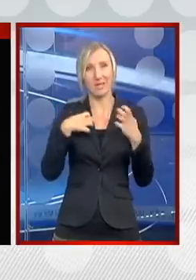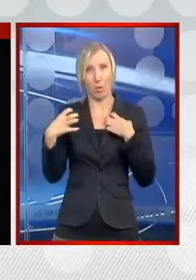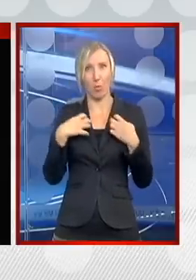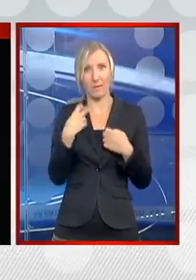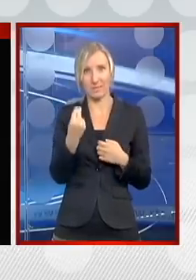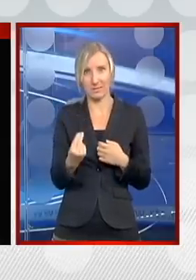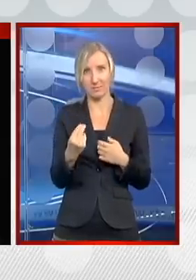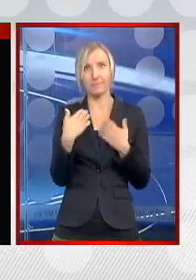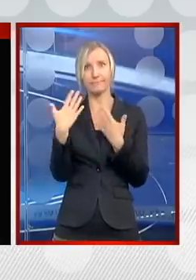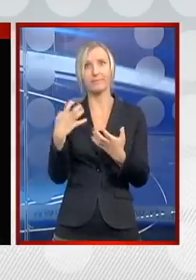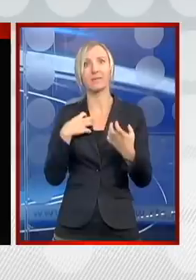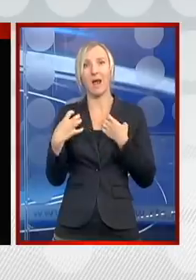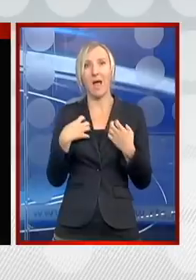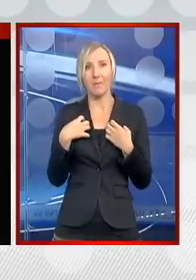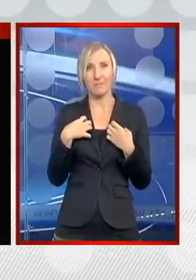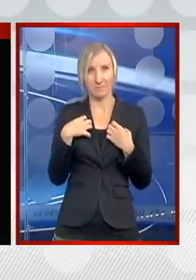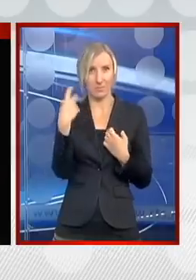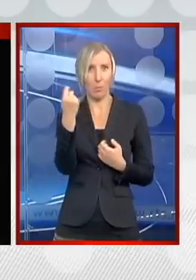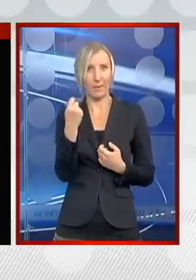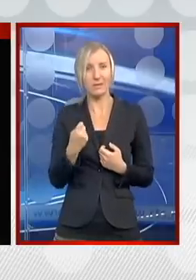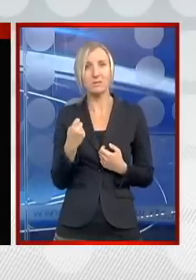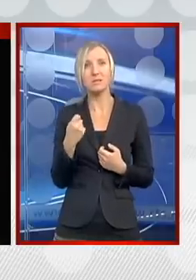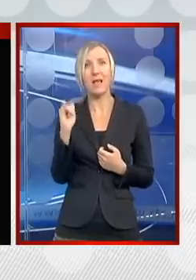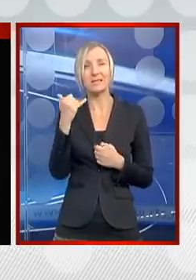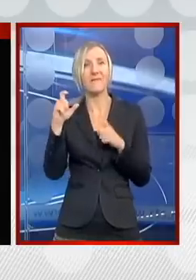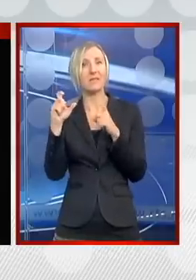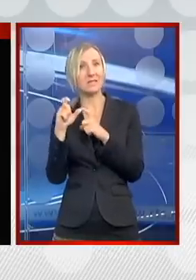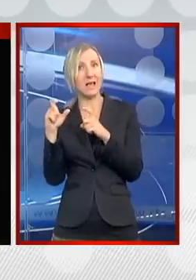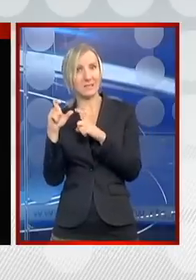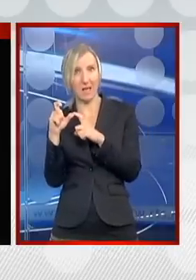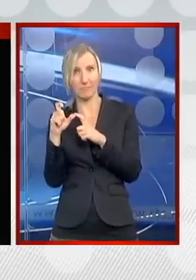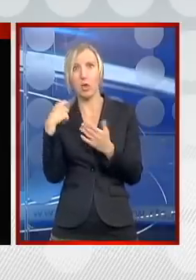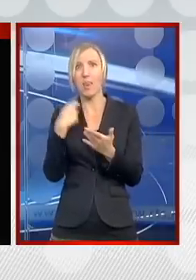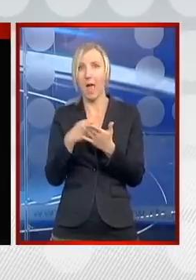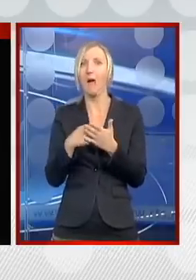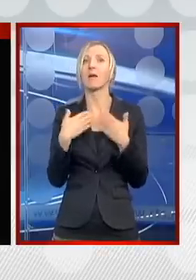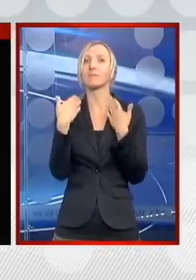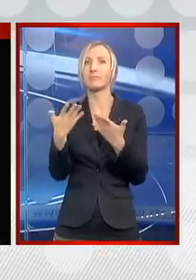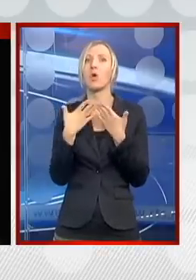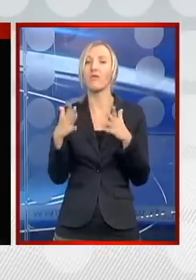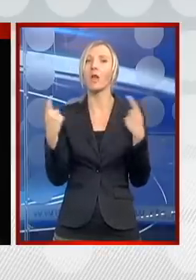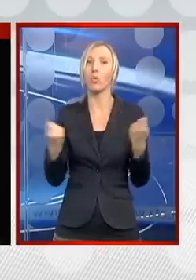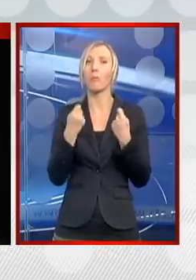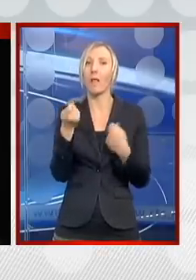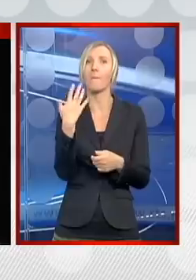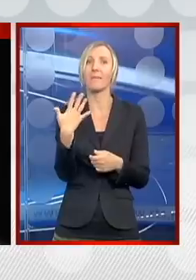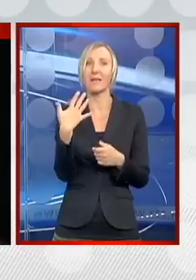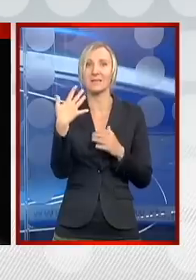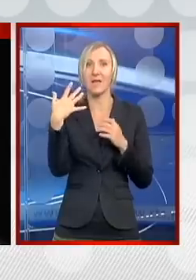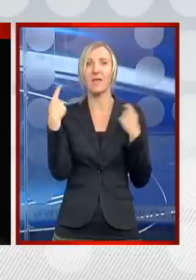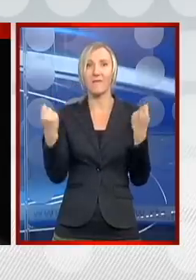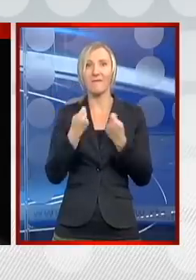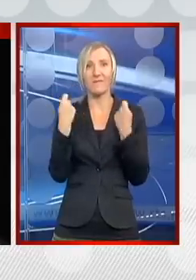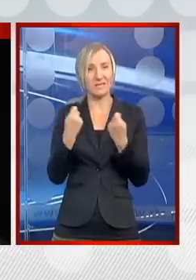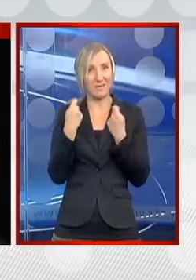Srbije pripadne dramskoj umetnici Jelisaveti Seki Sablić. Nagrada će biti uručena na otvaranju